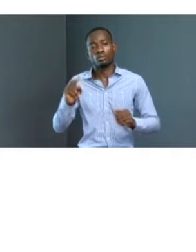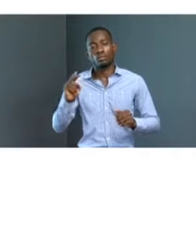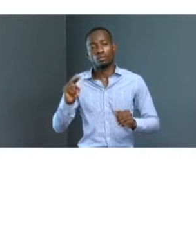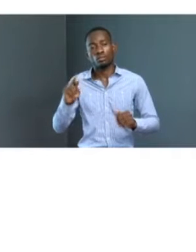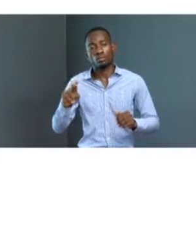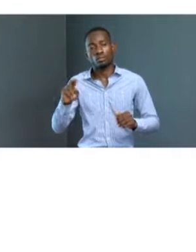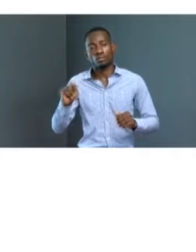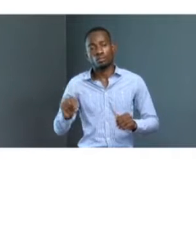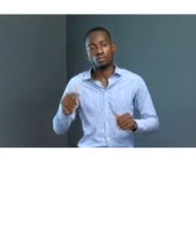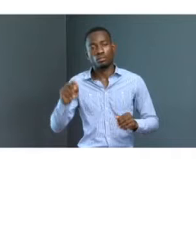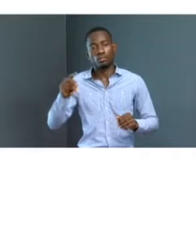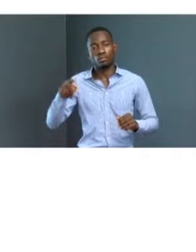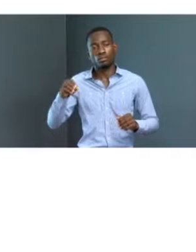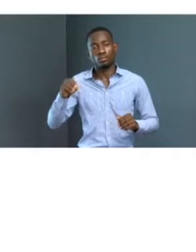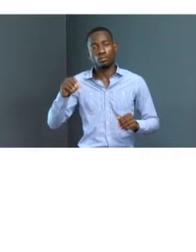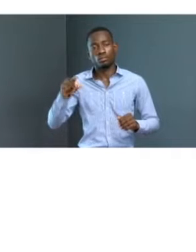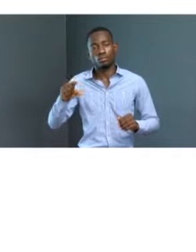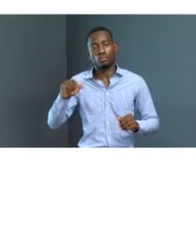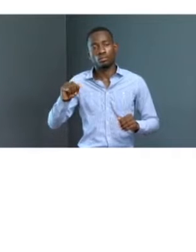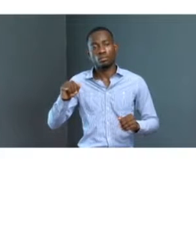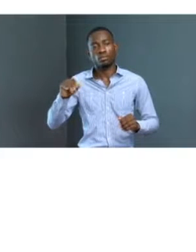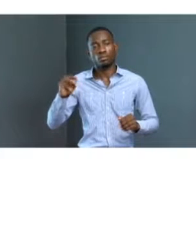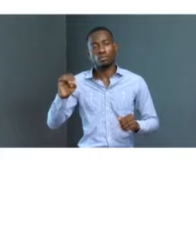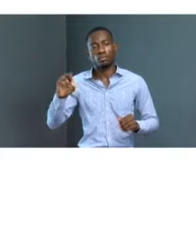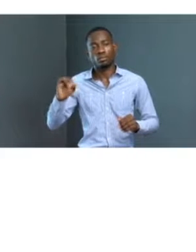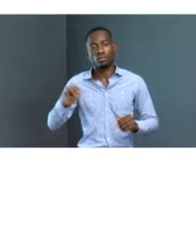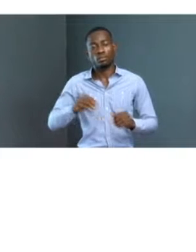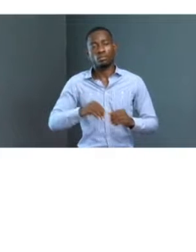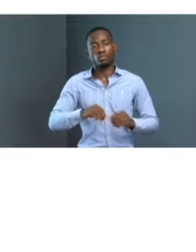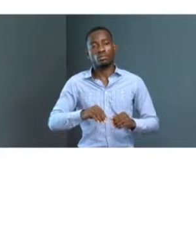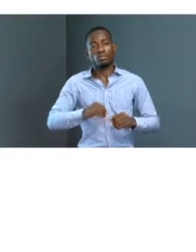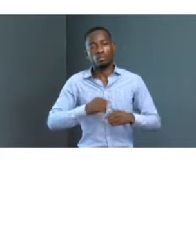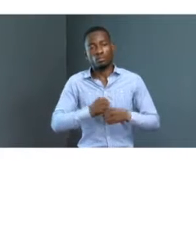et synthèse du nouveau brin avec